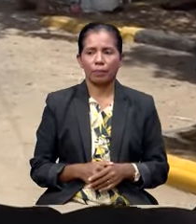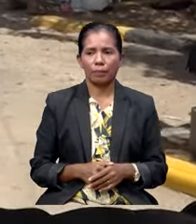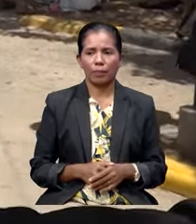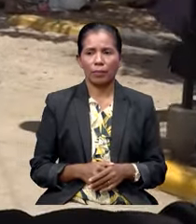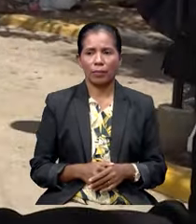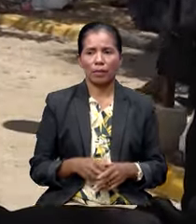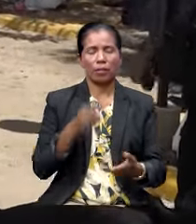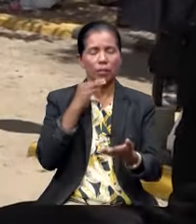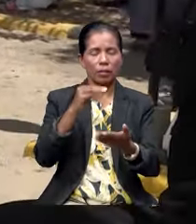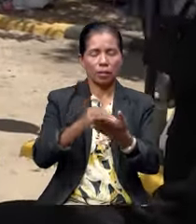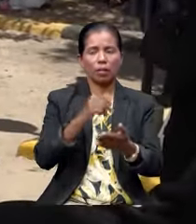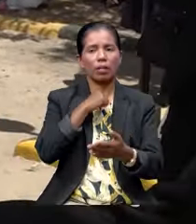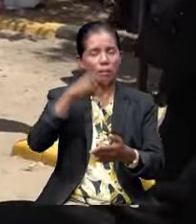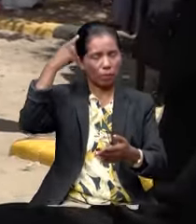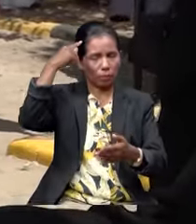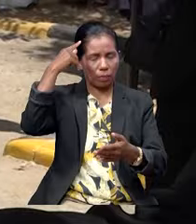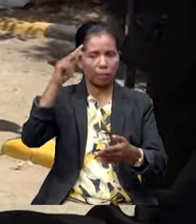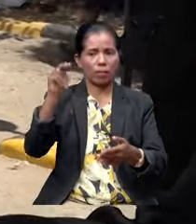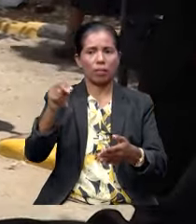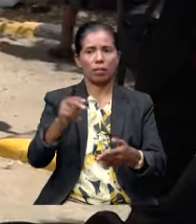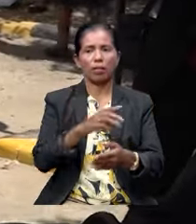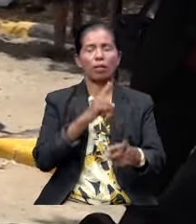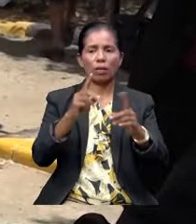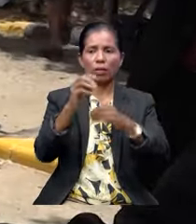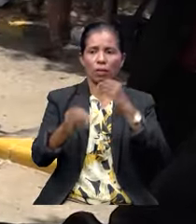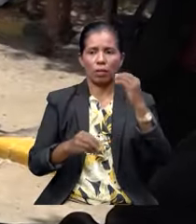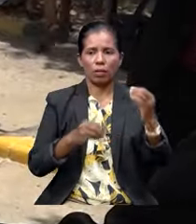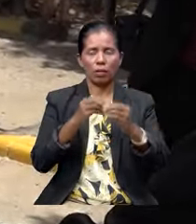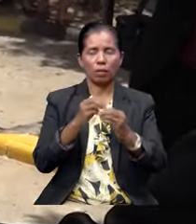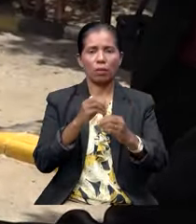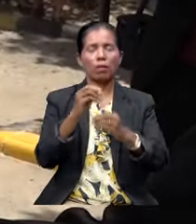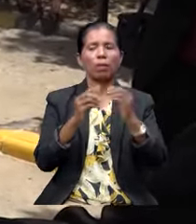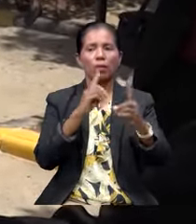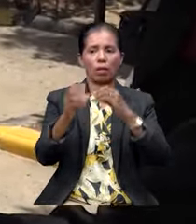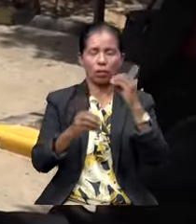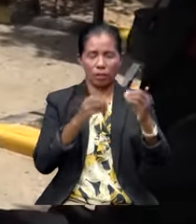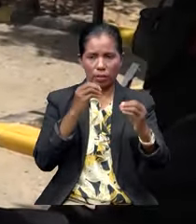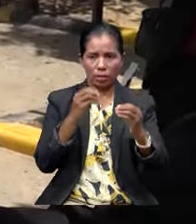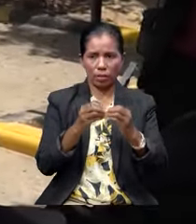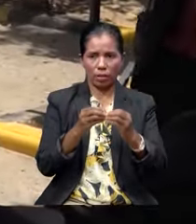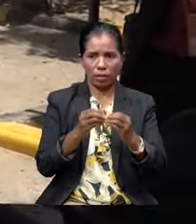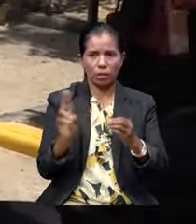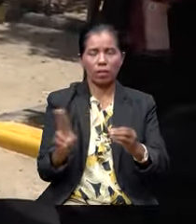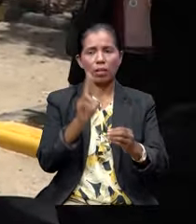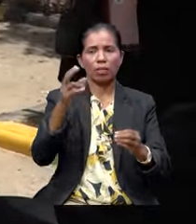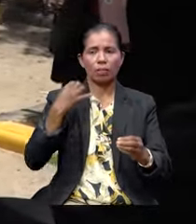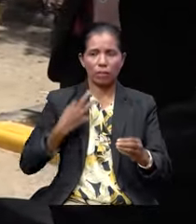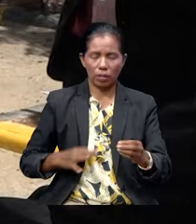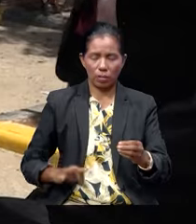Misalnya satu padunya, ketua sekolah pada kuliah para konwa unidade